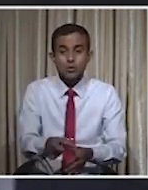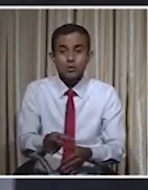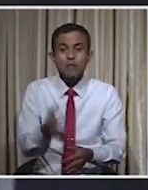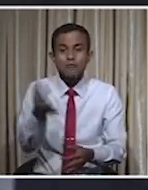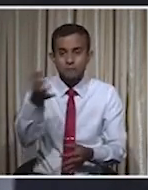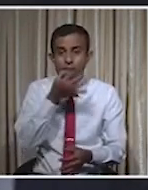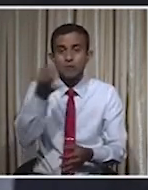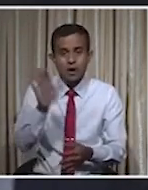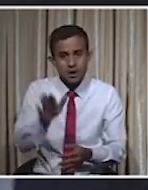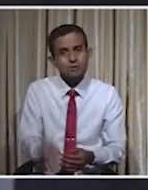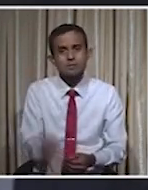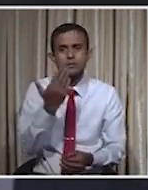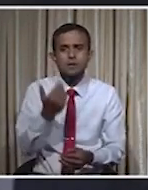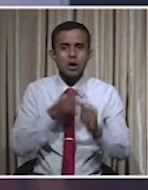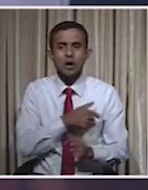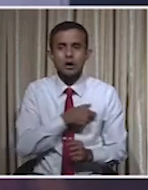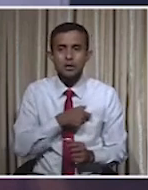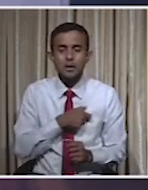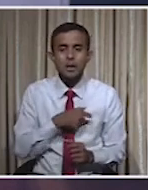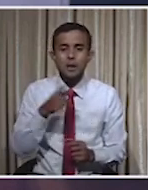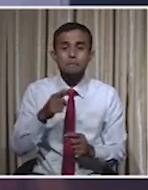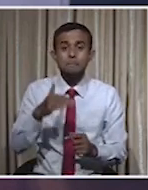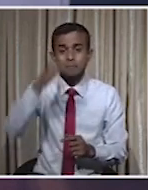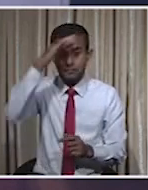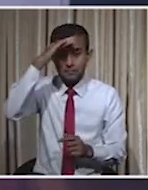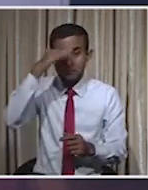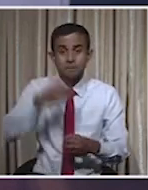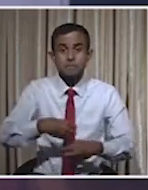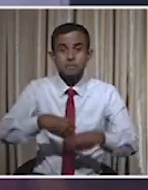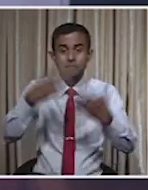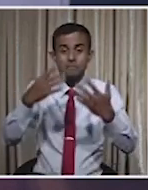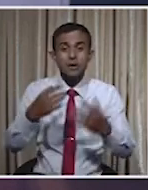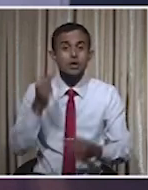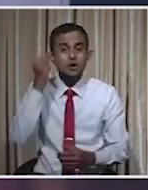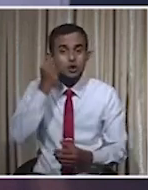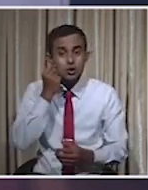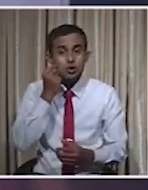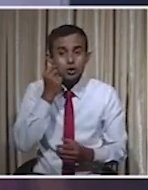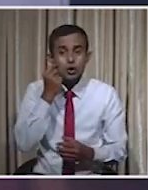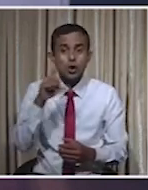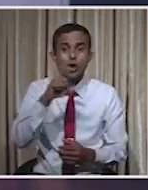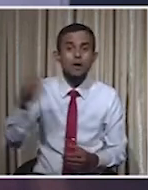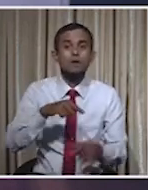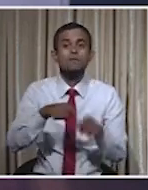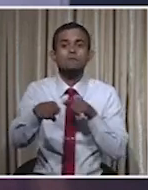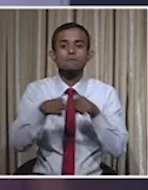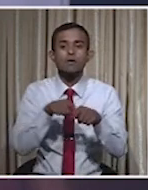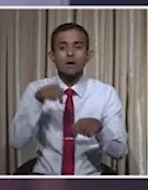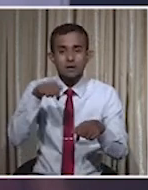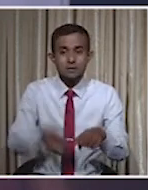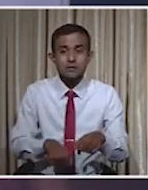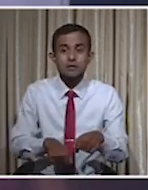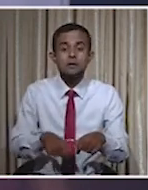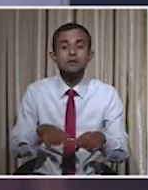පැමිණිල්ලක් තියෙනවා නම් කරන්න ඒ ගැන අපි විභාග කරන්න. මේ පාස්කෝ ප්‍රහාර ත්‍රස්තවාදීන් මේ කොළඹට එනවා විදියට තමයි දැන්